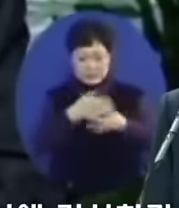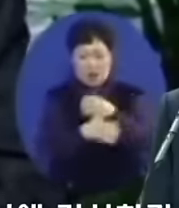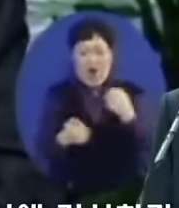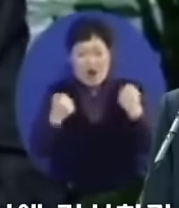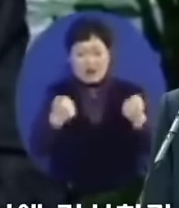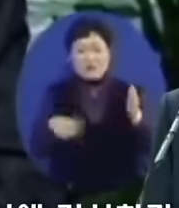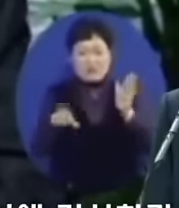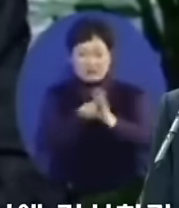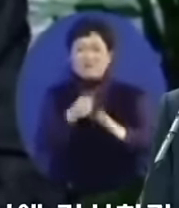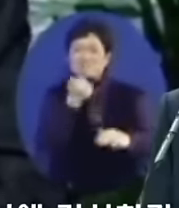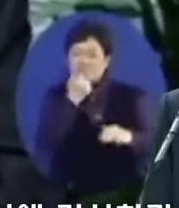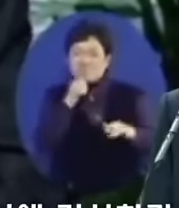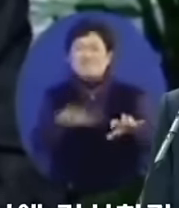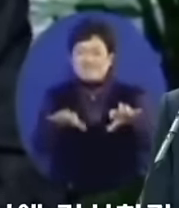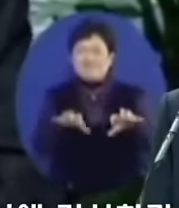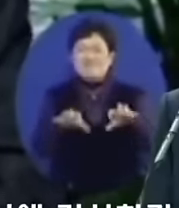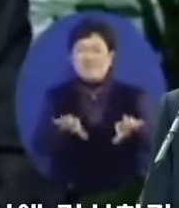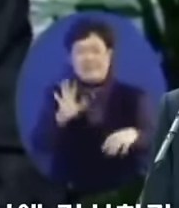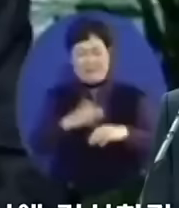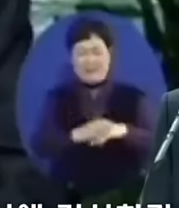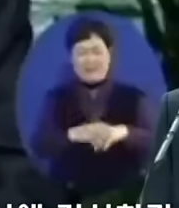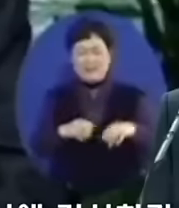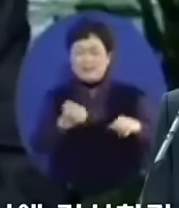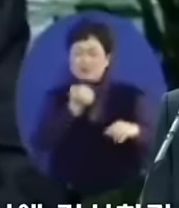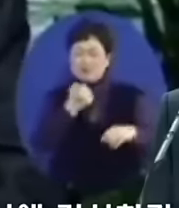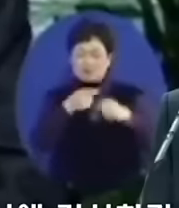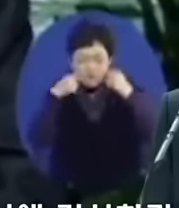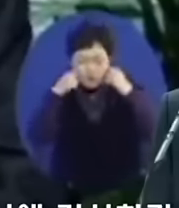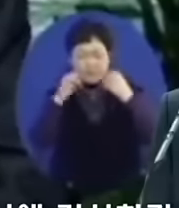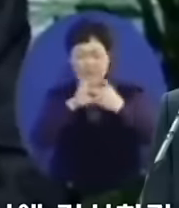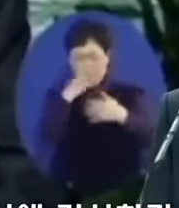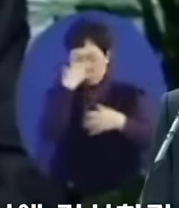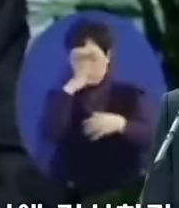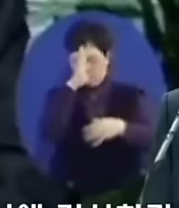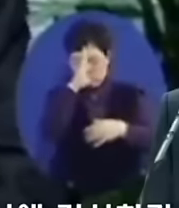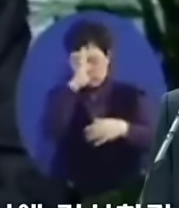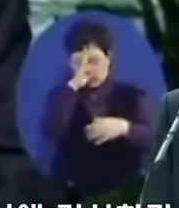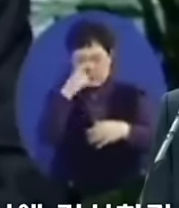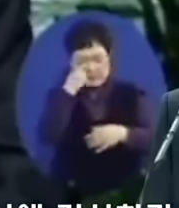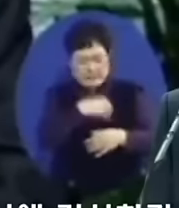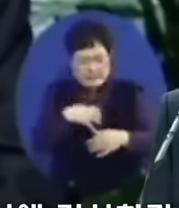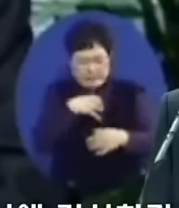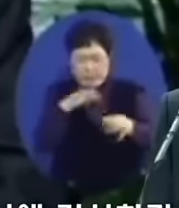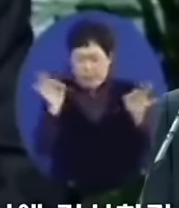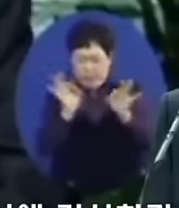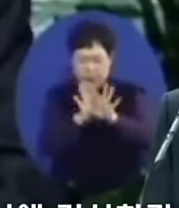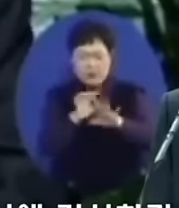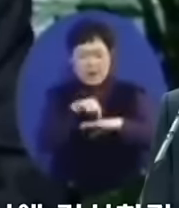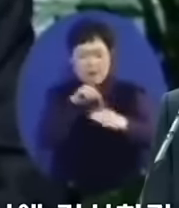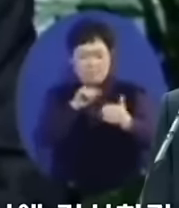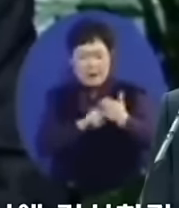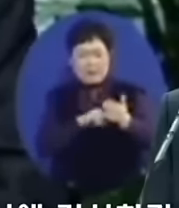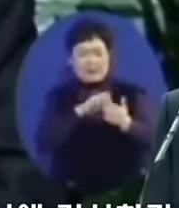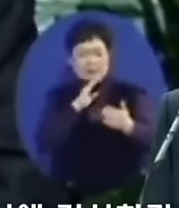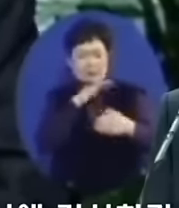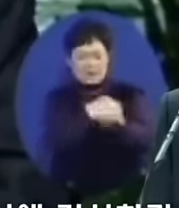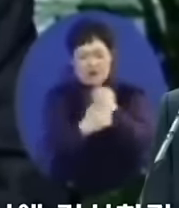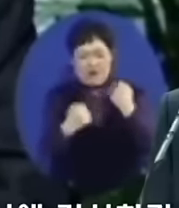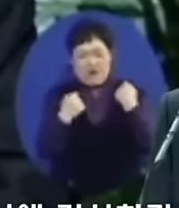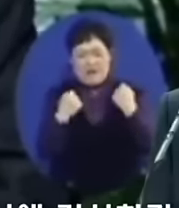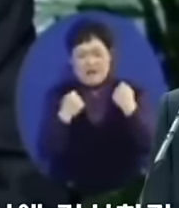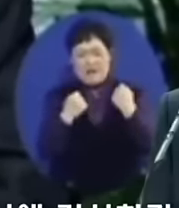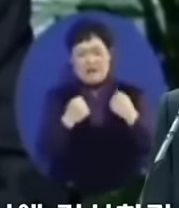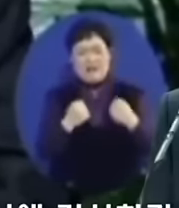것입니다. 웃음만이 우울증과 슬픔을 다 흩어버리고 마음속에 엔돌핀이 나와서 몸을 치료하고